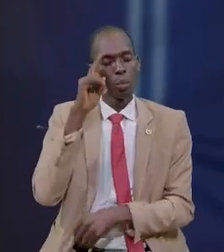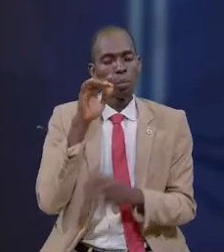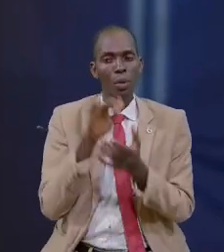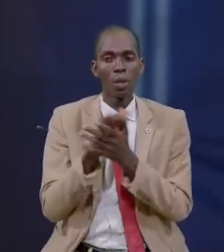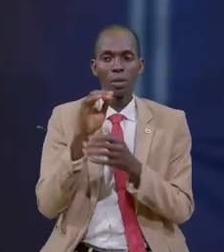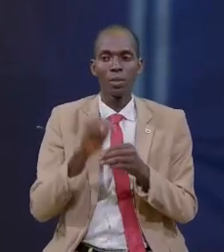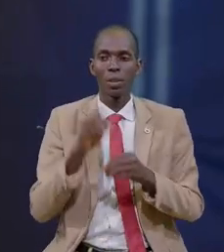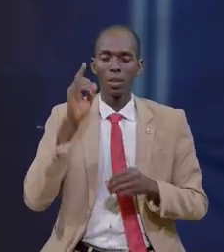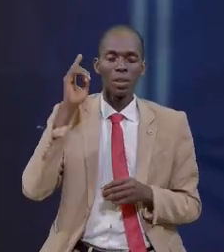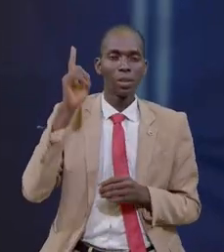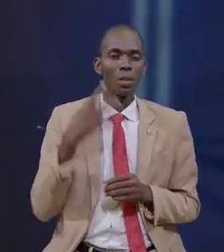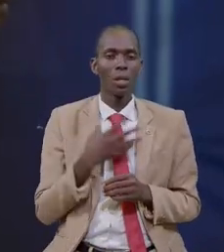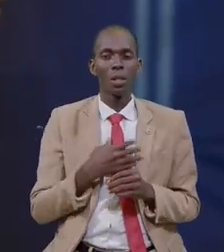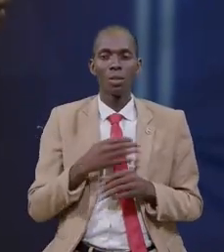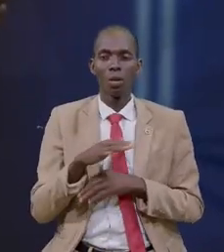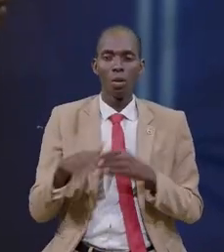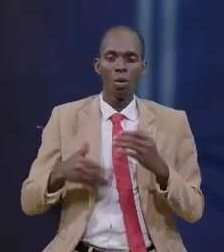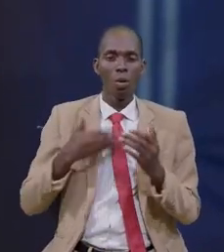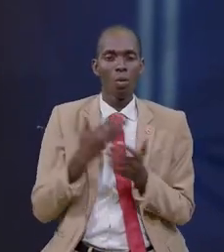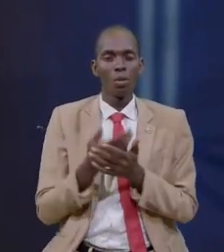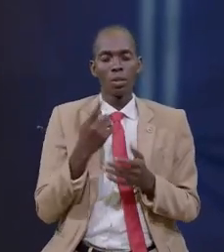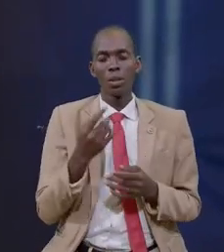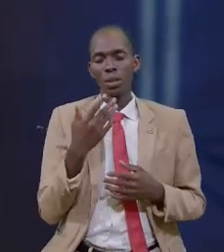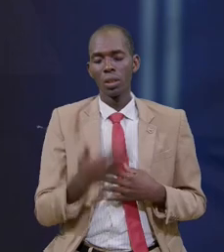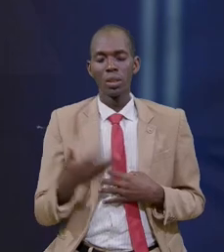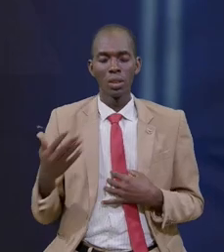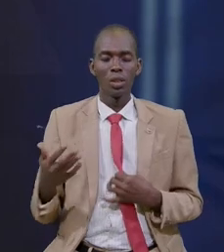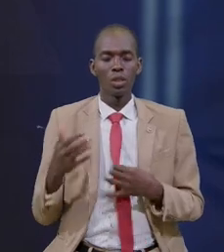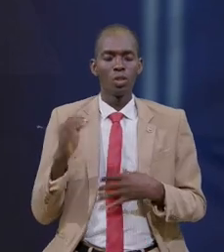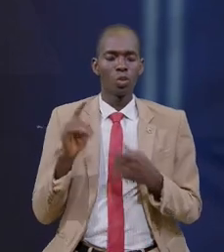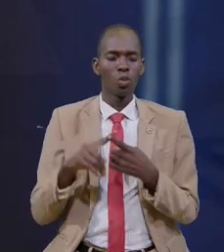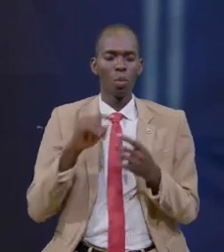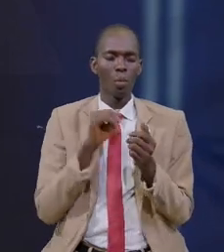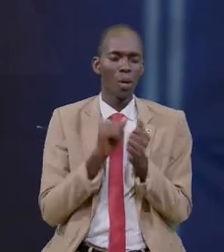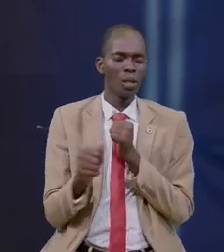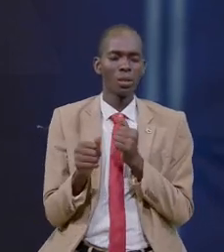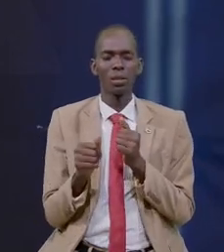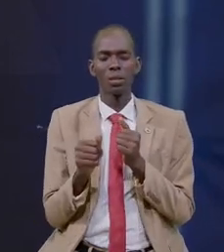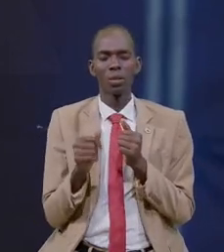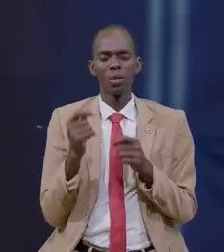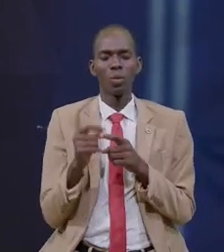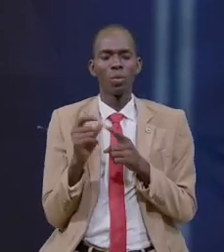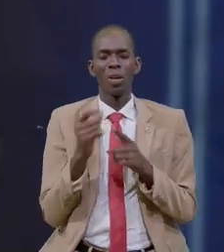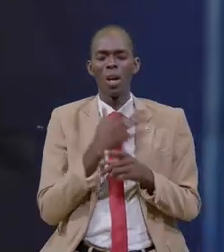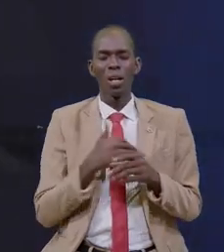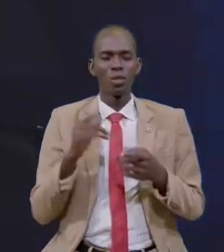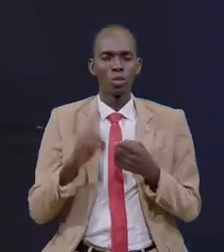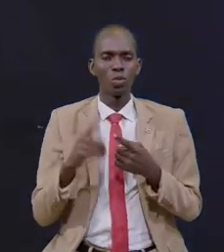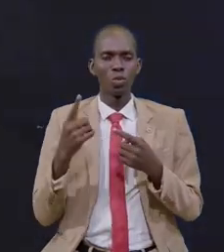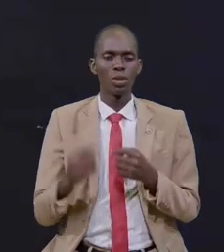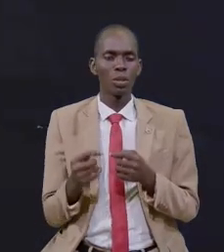crois en lui. Et tous les péchés, toutes les choses qui te liaient à la condamnation du passé, à